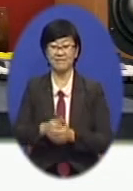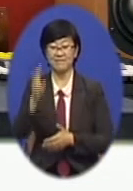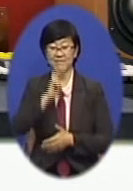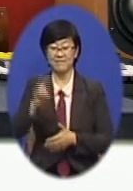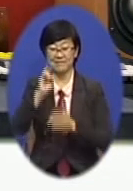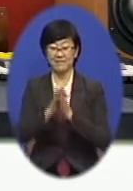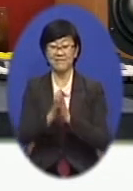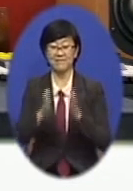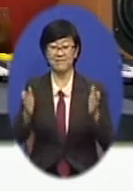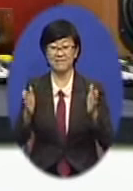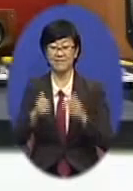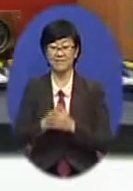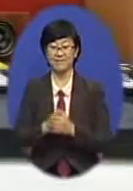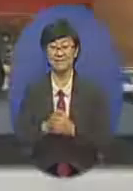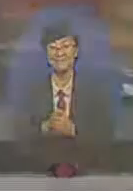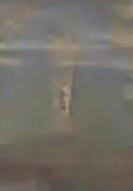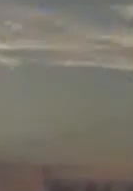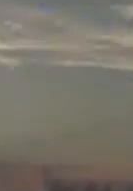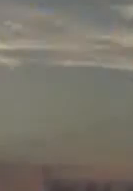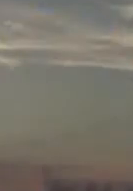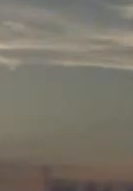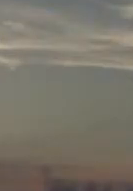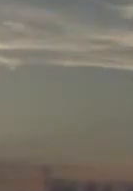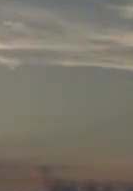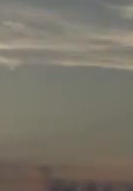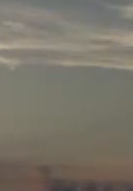자, 음악 주세요.